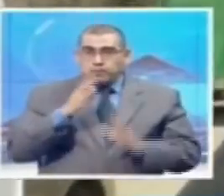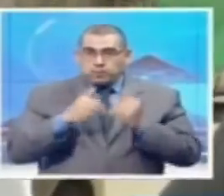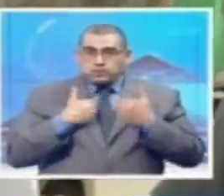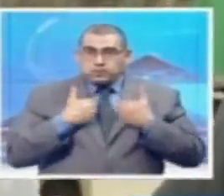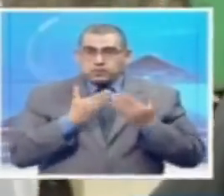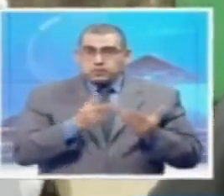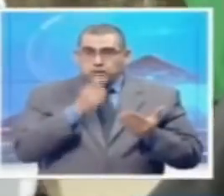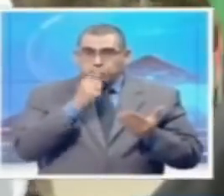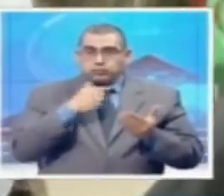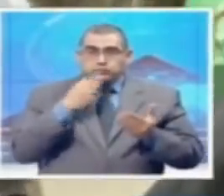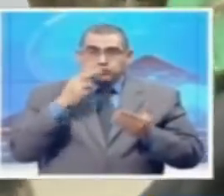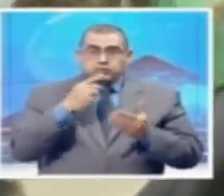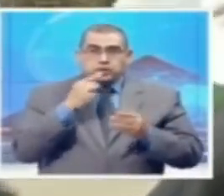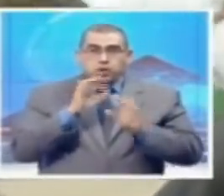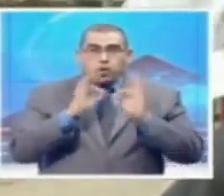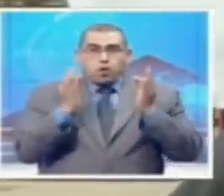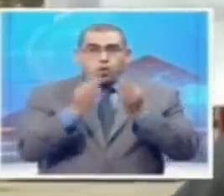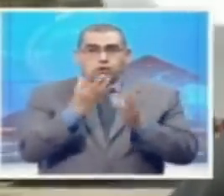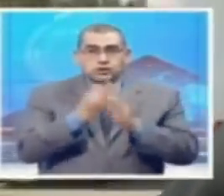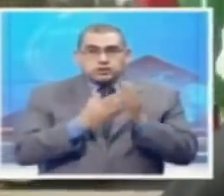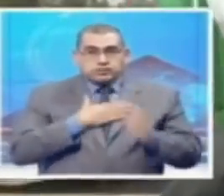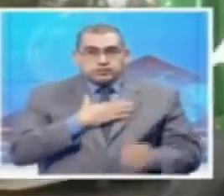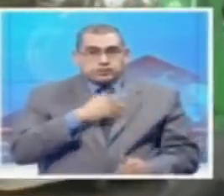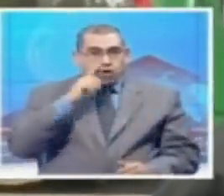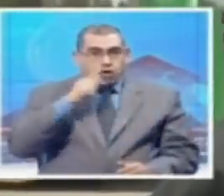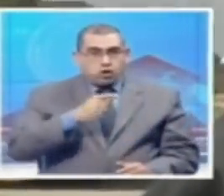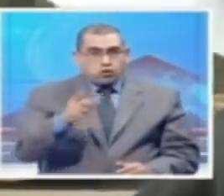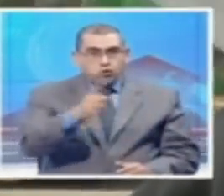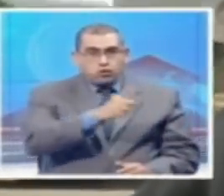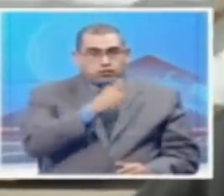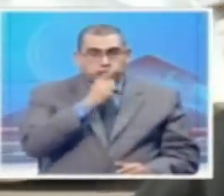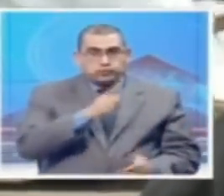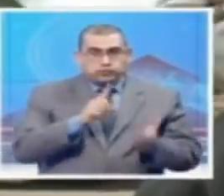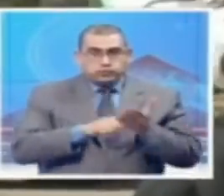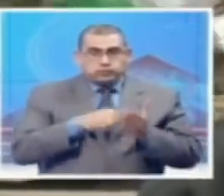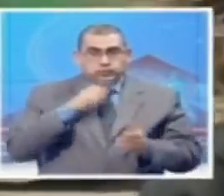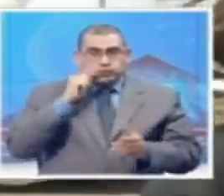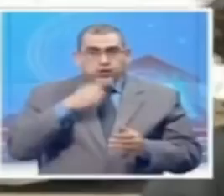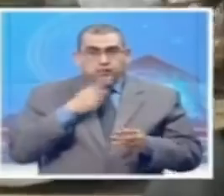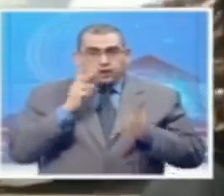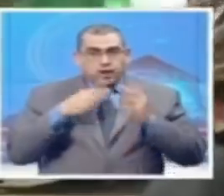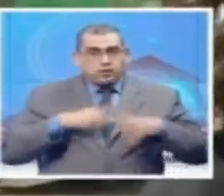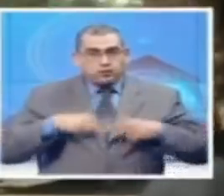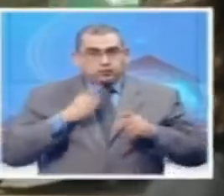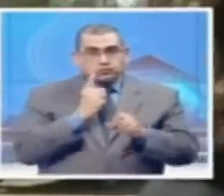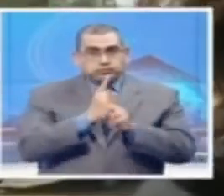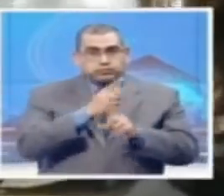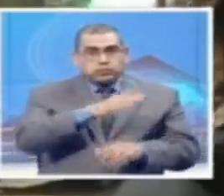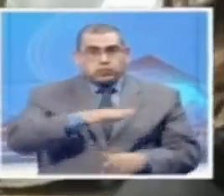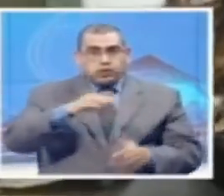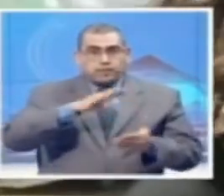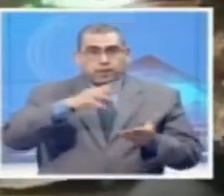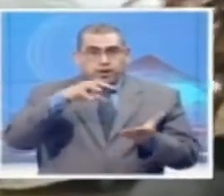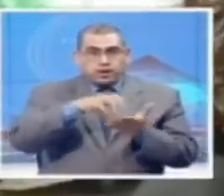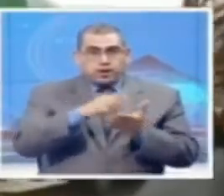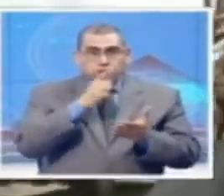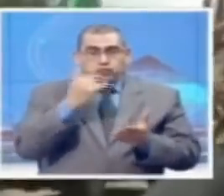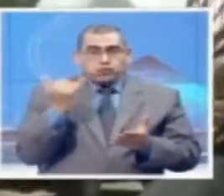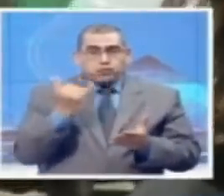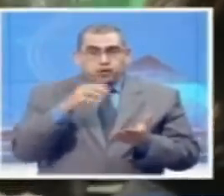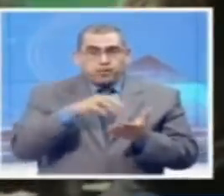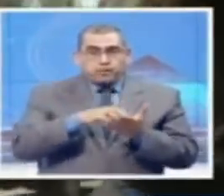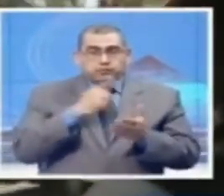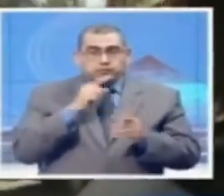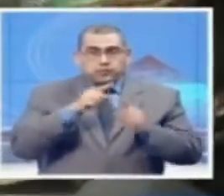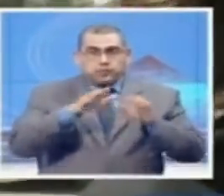جونا الجميل، على أهالينا الجدعة، بالتأكيد أنه أيضا الترويج للواحات البحرية، الترويج للتمور اللي